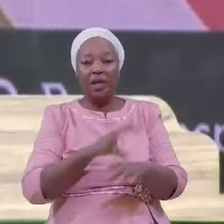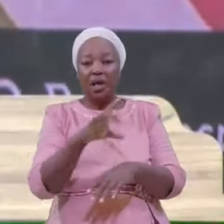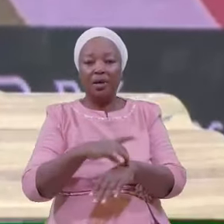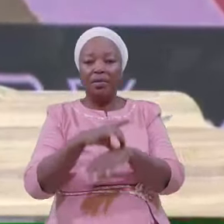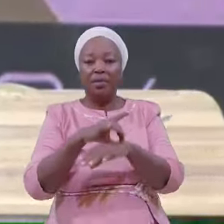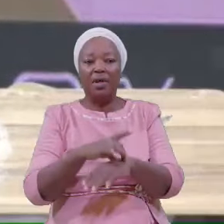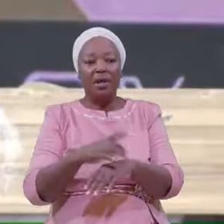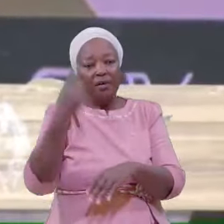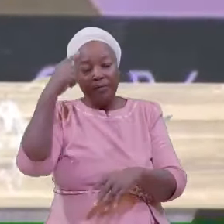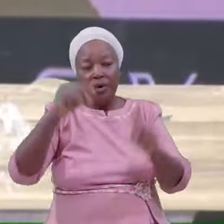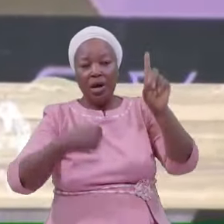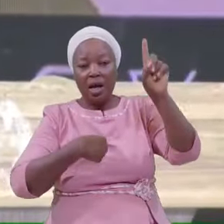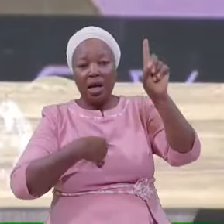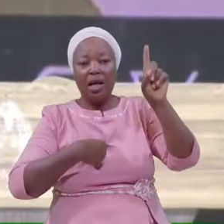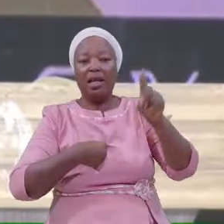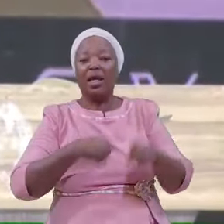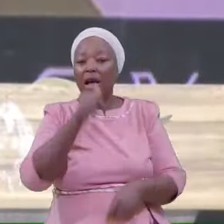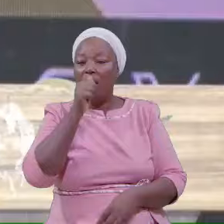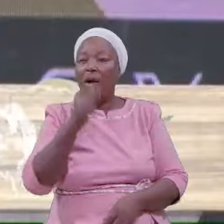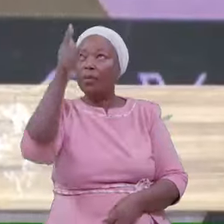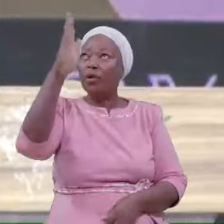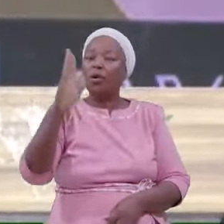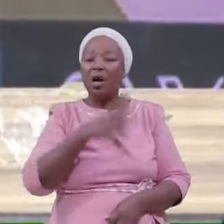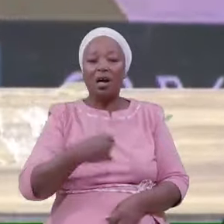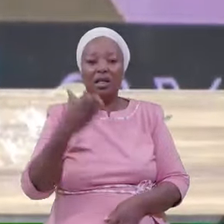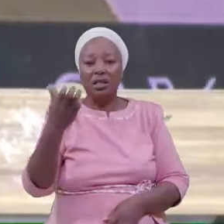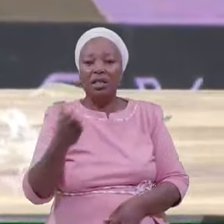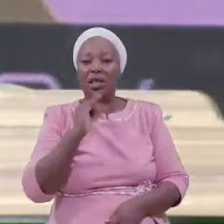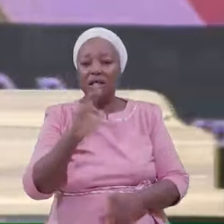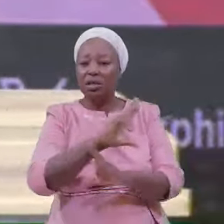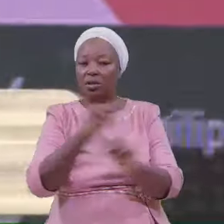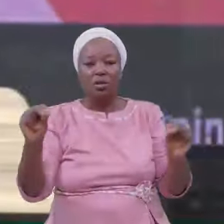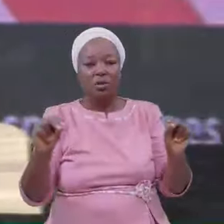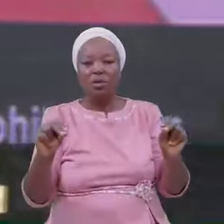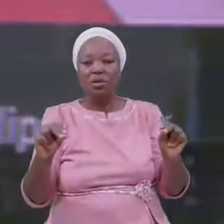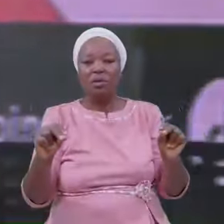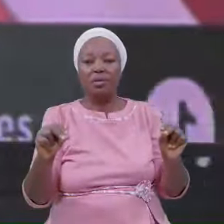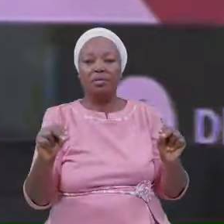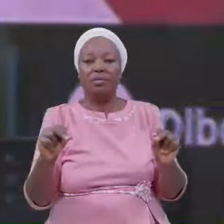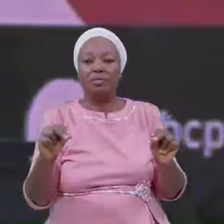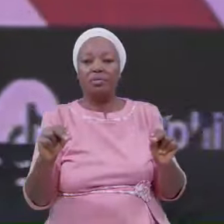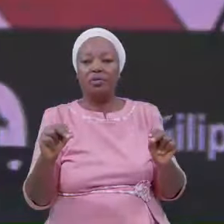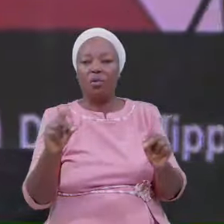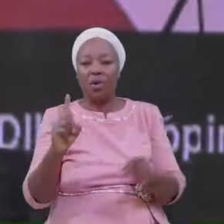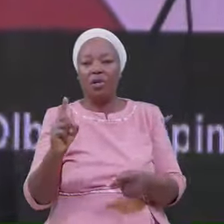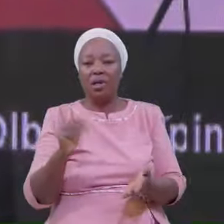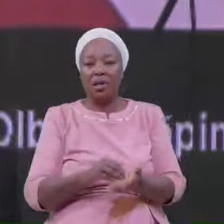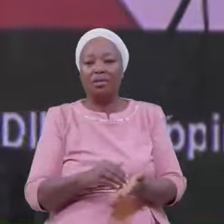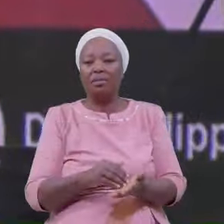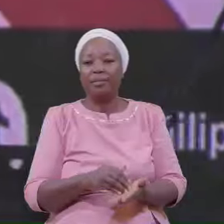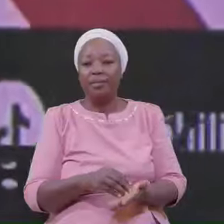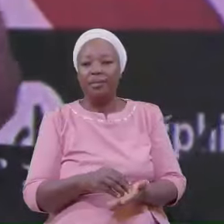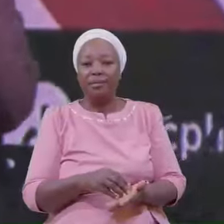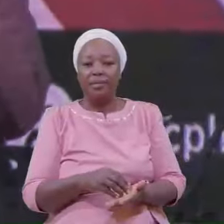I am God and there is none else. Tignan ninyo ko. Ako ang Diyos sa